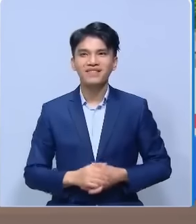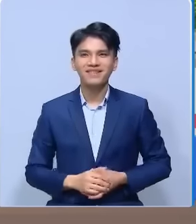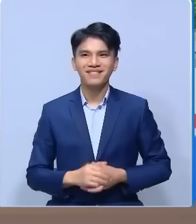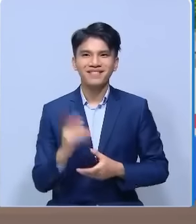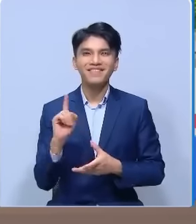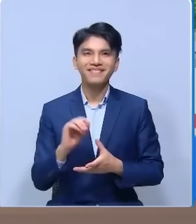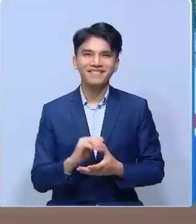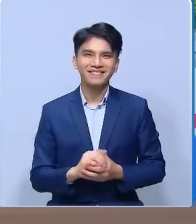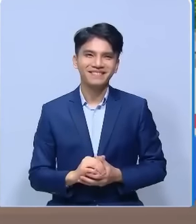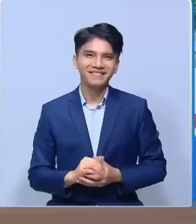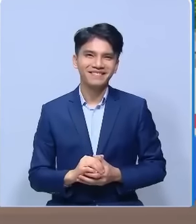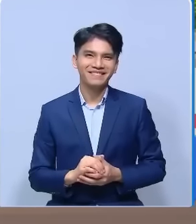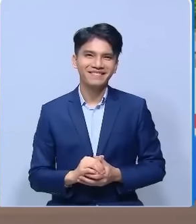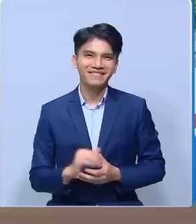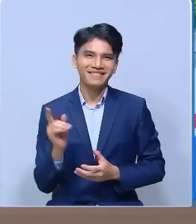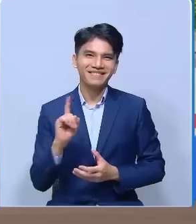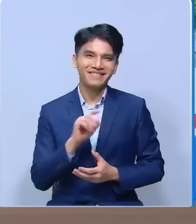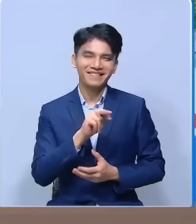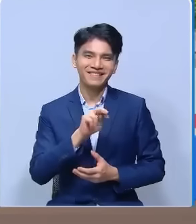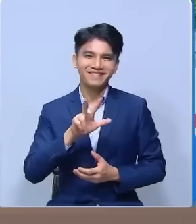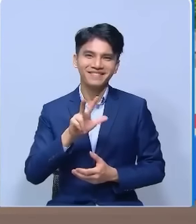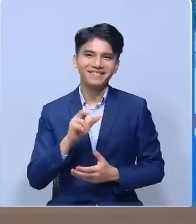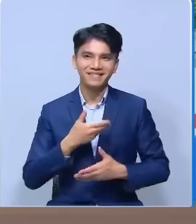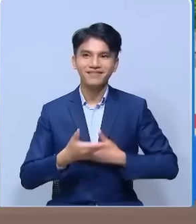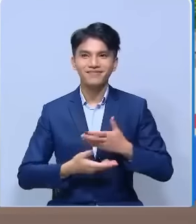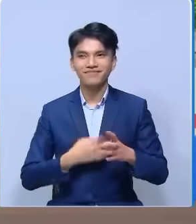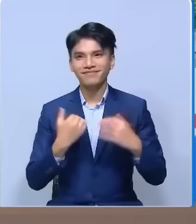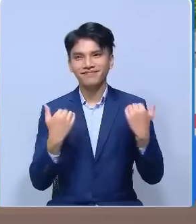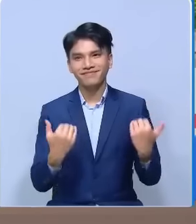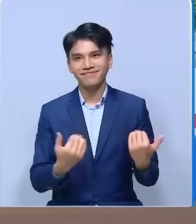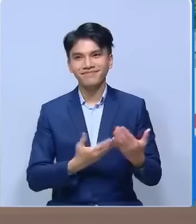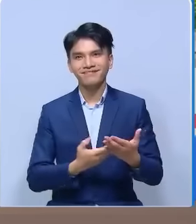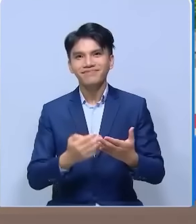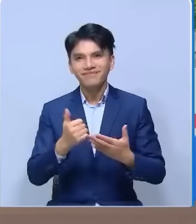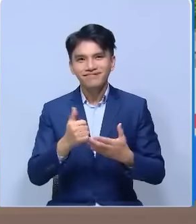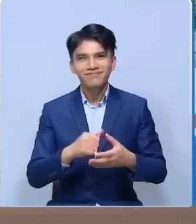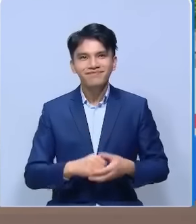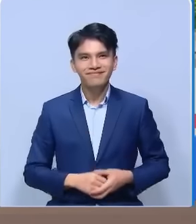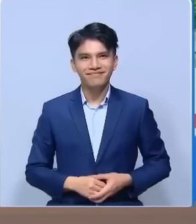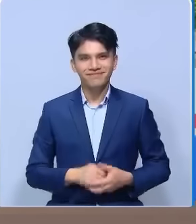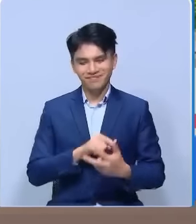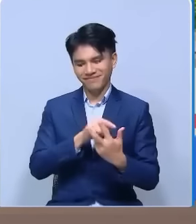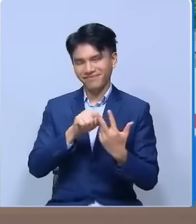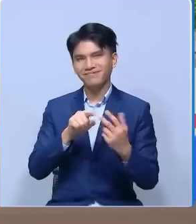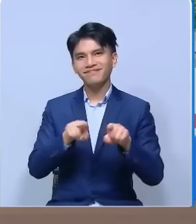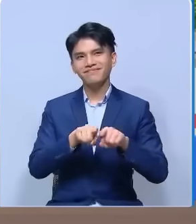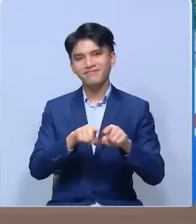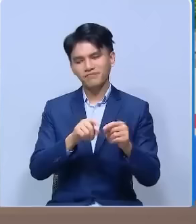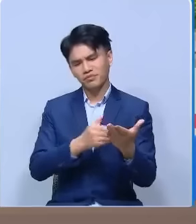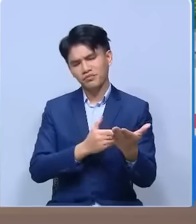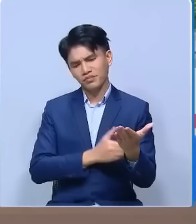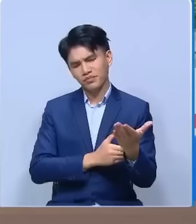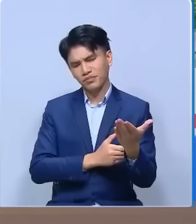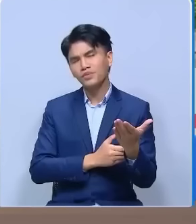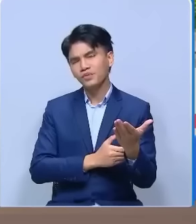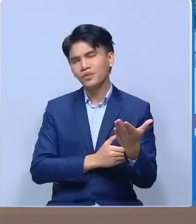ไร ก็ไอที่เขาเรียกว่า N3 N3 สาม ารถ ตรงมีโต๊ด คล้ายๆกับหวยใต้ดินแต่อันนี้ถูกต้องต